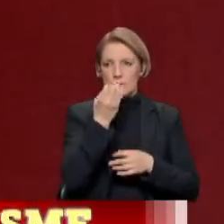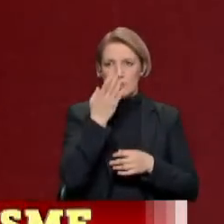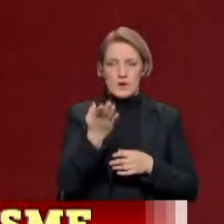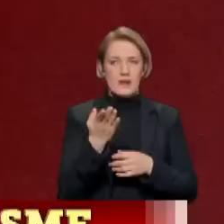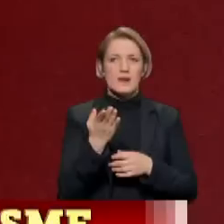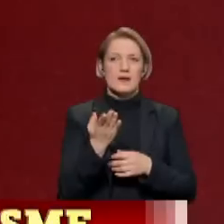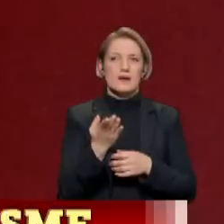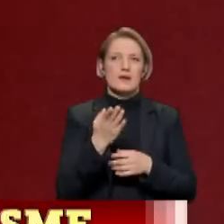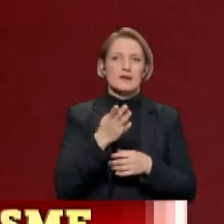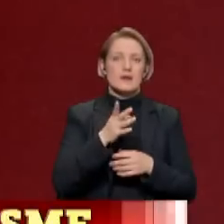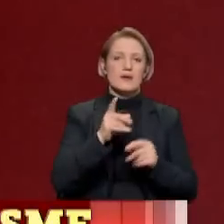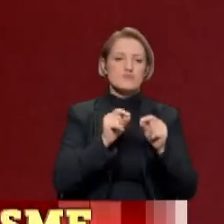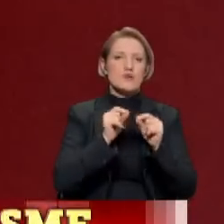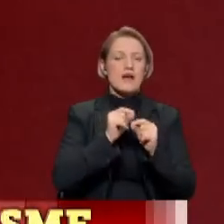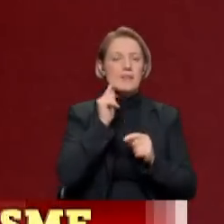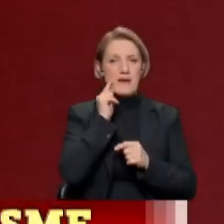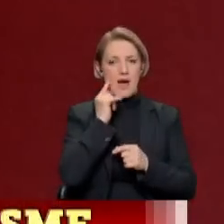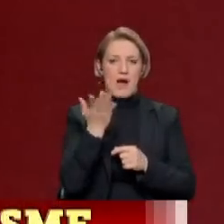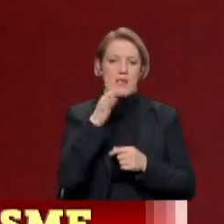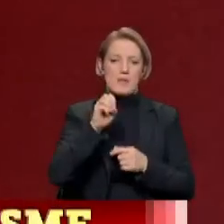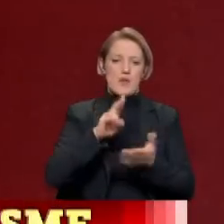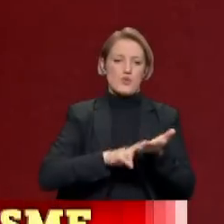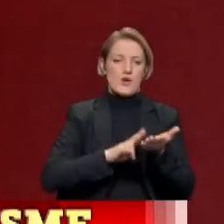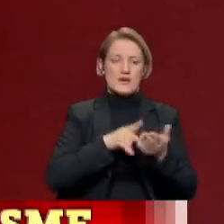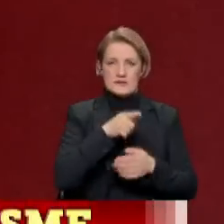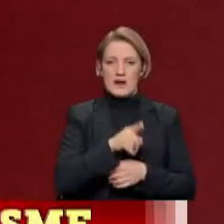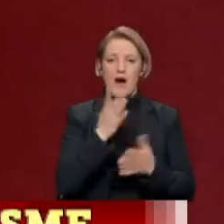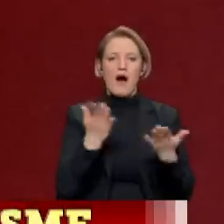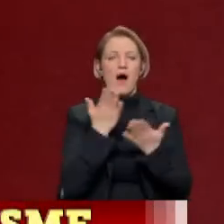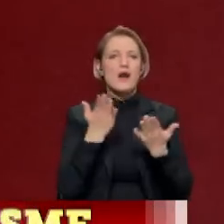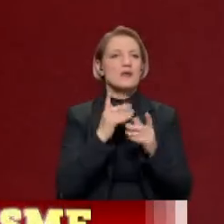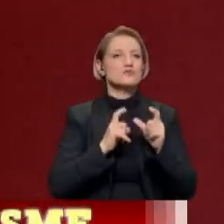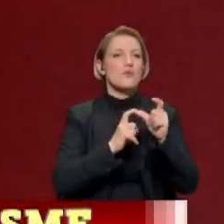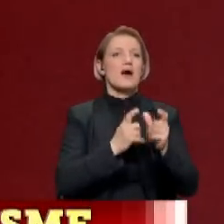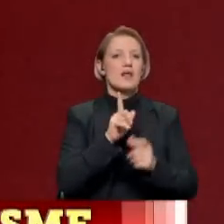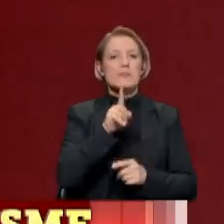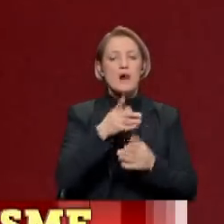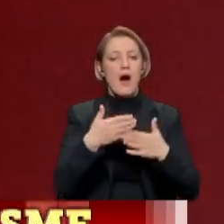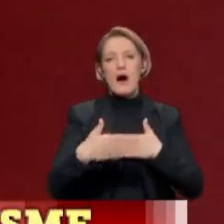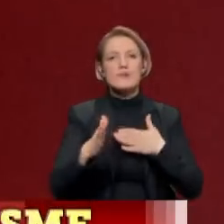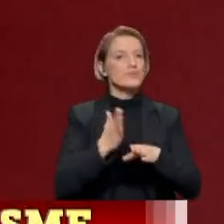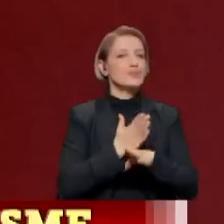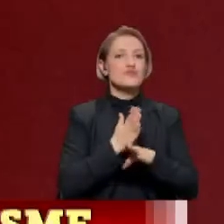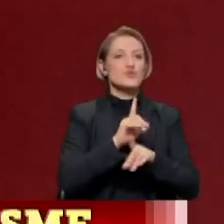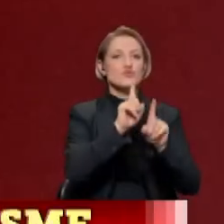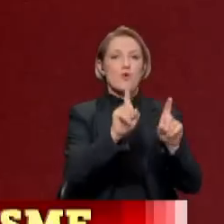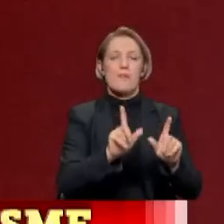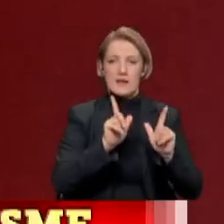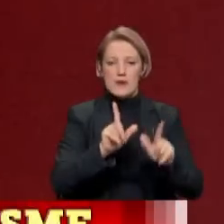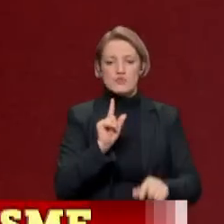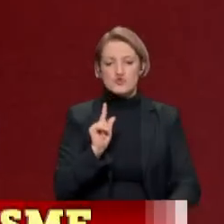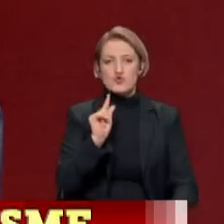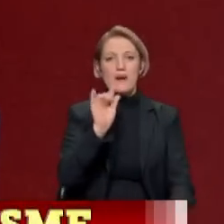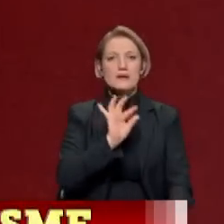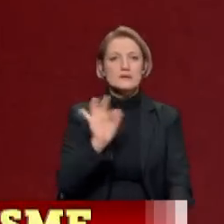özellikle Bülent Bey AK Parti'nin üyesi bildiğim kadarıyla, bir sormak lazım. Bu yol niye ayrıldı? Niye ayrıldı?